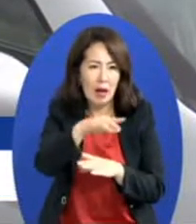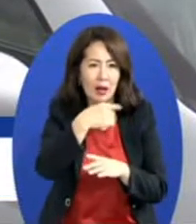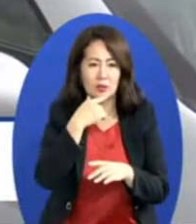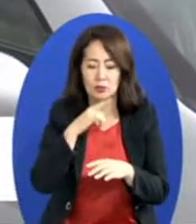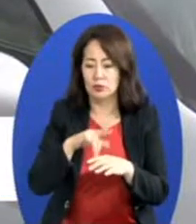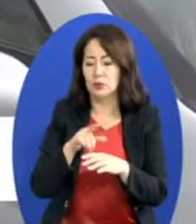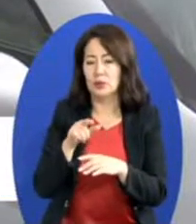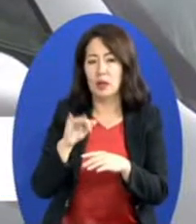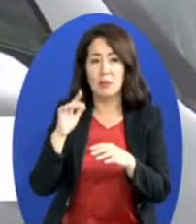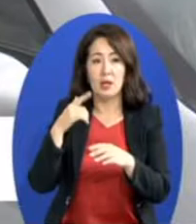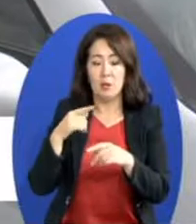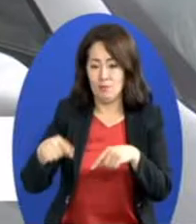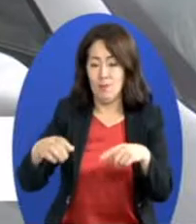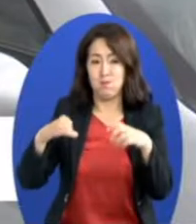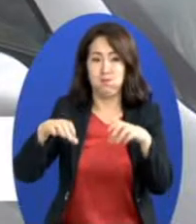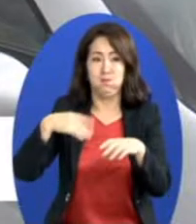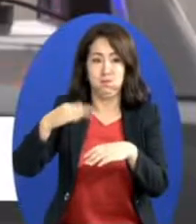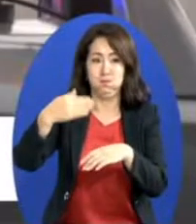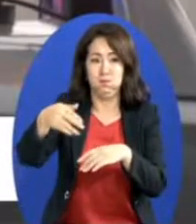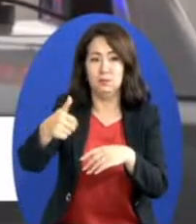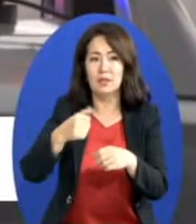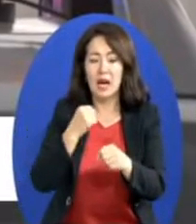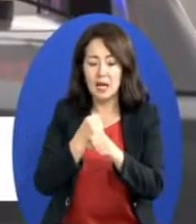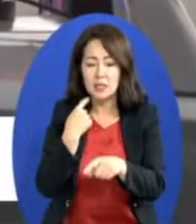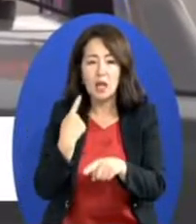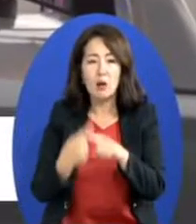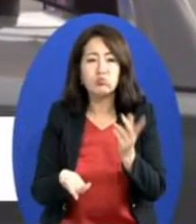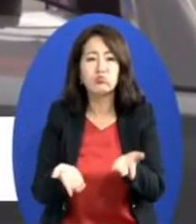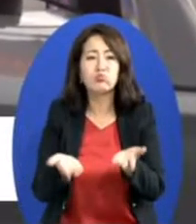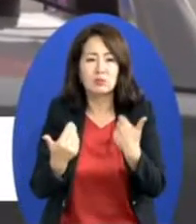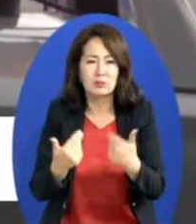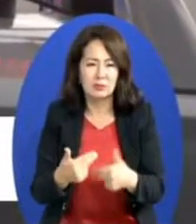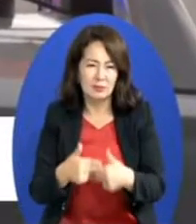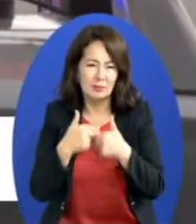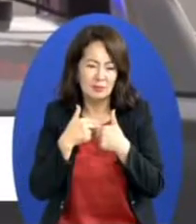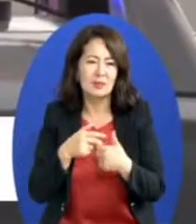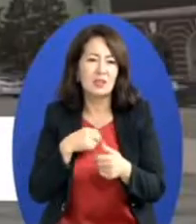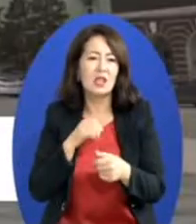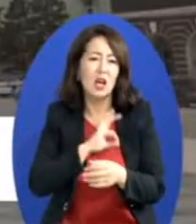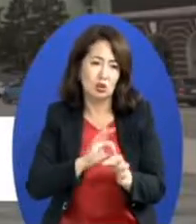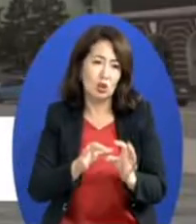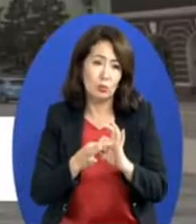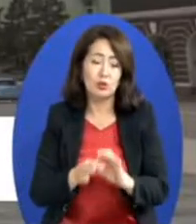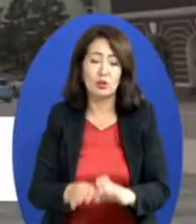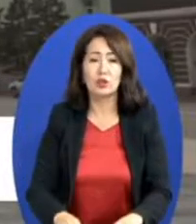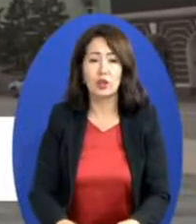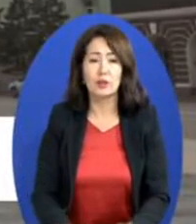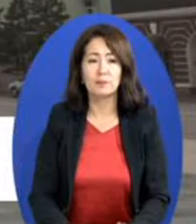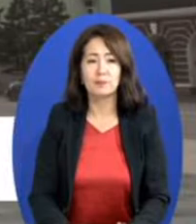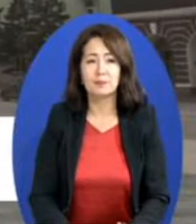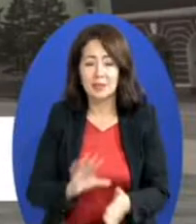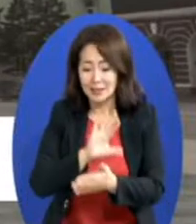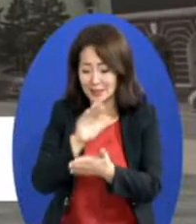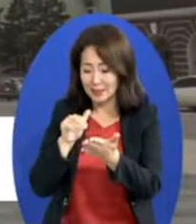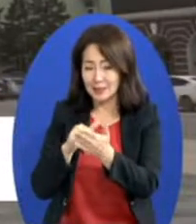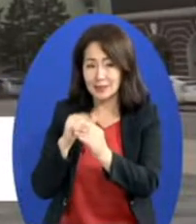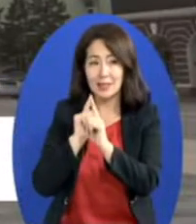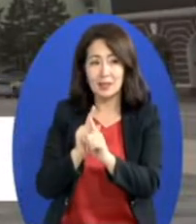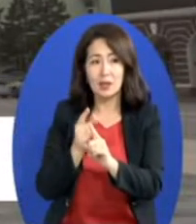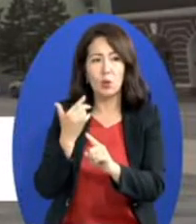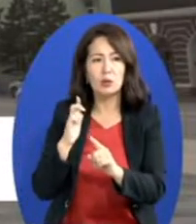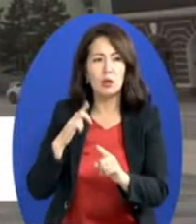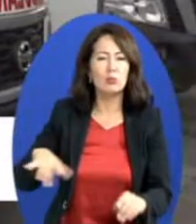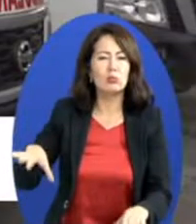зуулаад яг хөдөлгөөн өндөртэй машин бол бидний ажил үргээ гүйцэтгэхэд бол маш их ач холбогдолтой. Стандартын дагуу